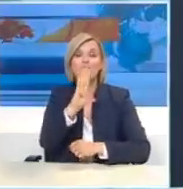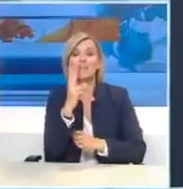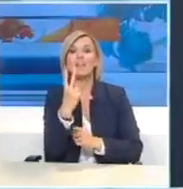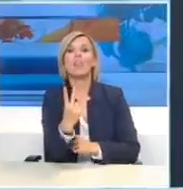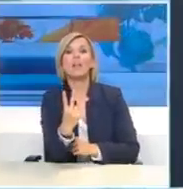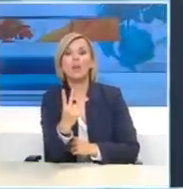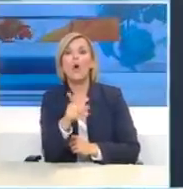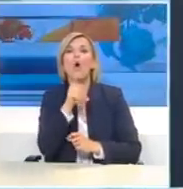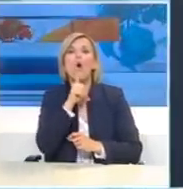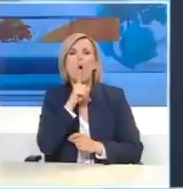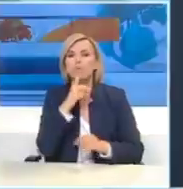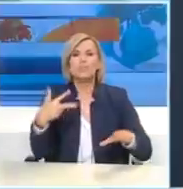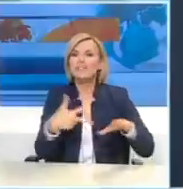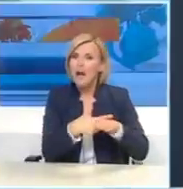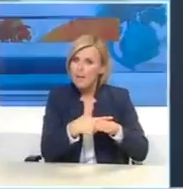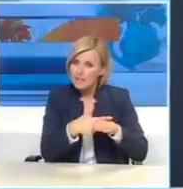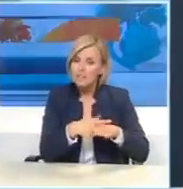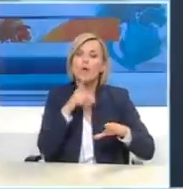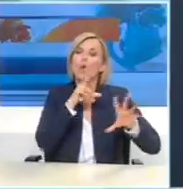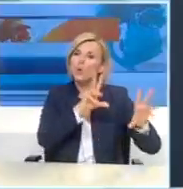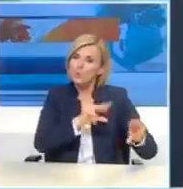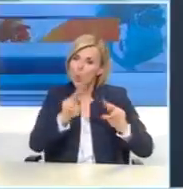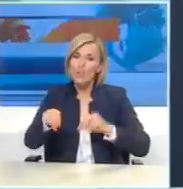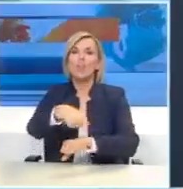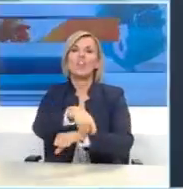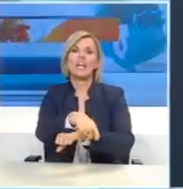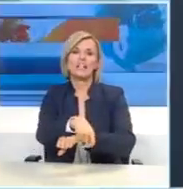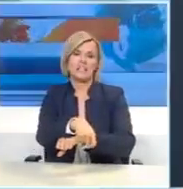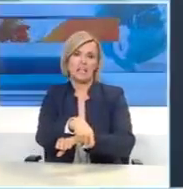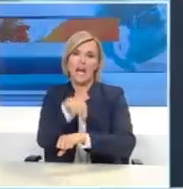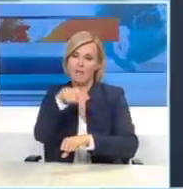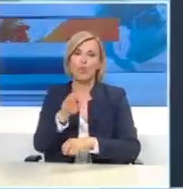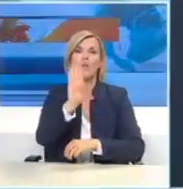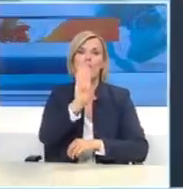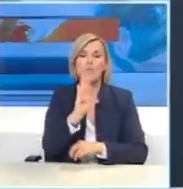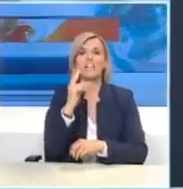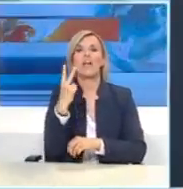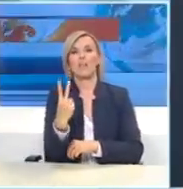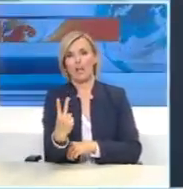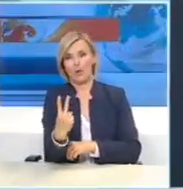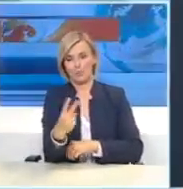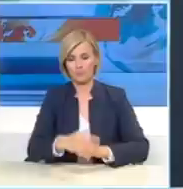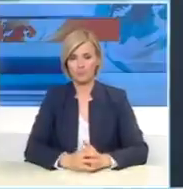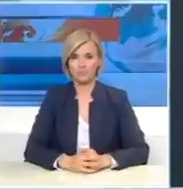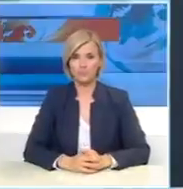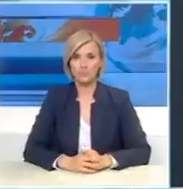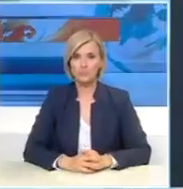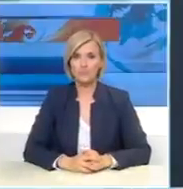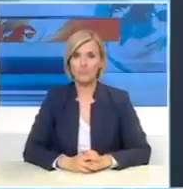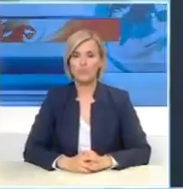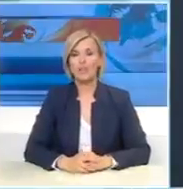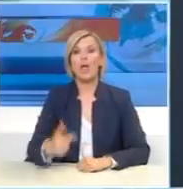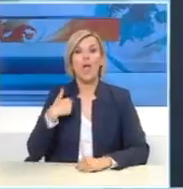Ό,τι χρησιμοποιούμε για τις τράπεζες θα χρησιμοποιήσουμε και για αυτή την κίνηση. Θα ήθελα επίσης να σας ενημερώσω ότι συνεχίζονται οι έλεγχοι των επιβενώντων στις